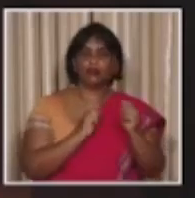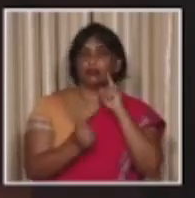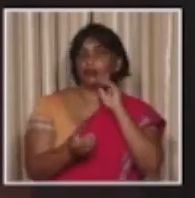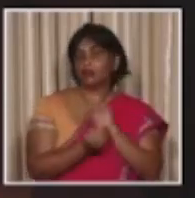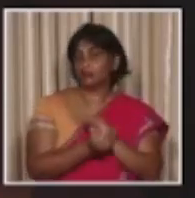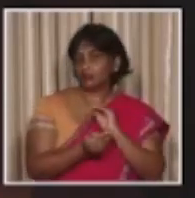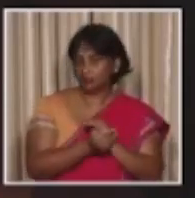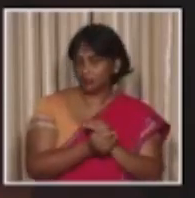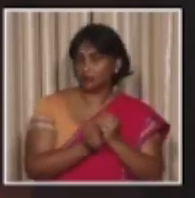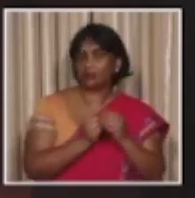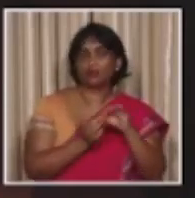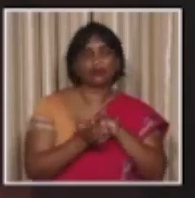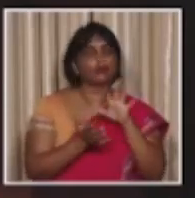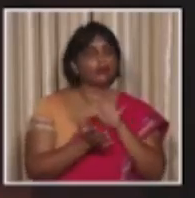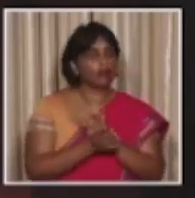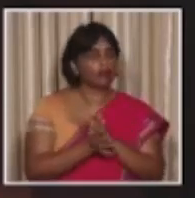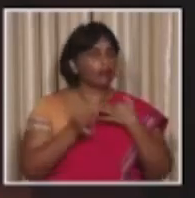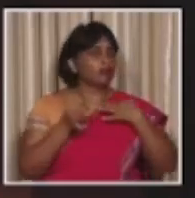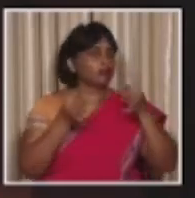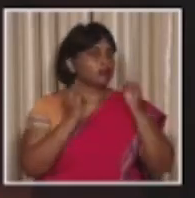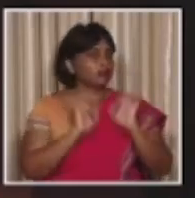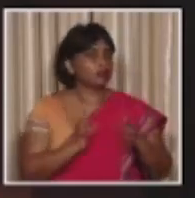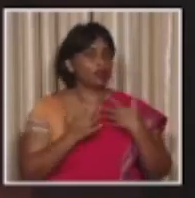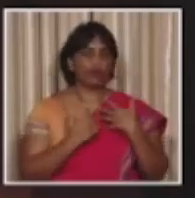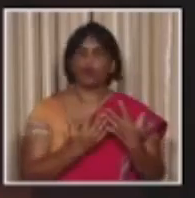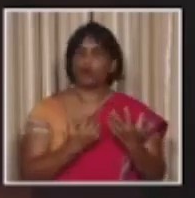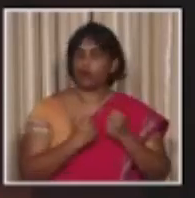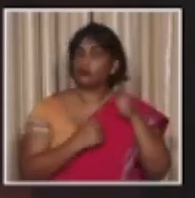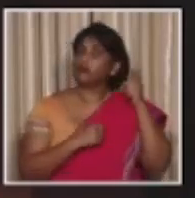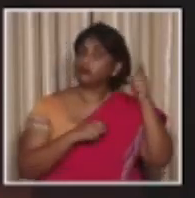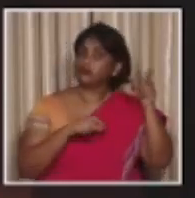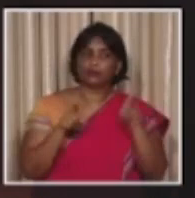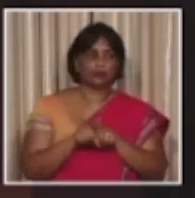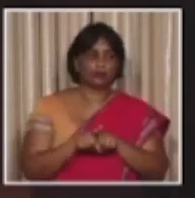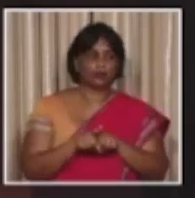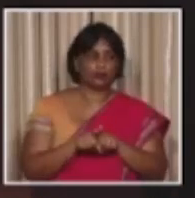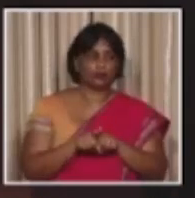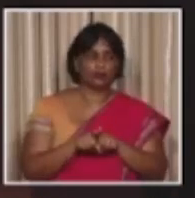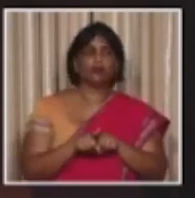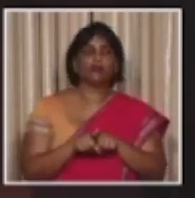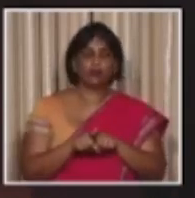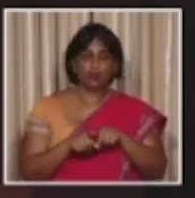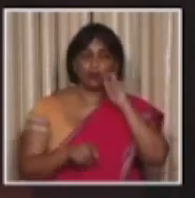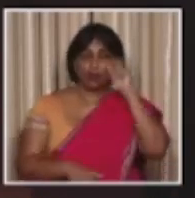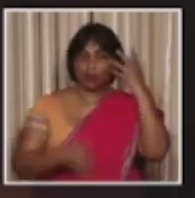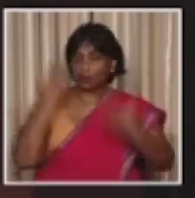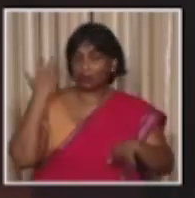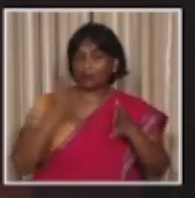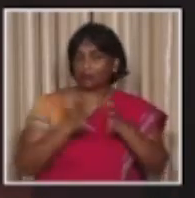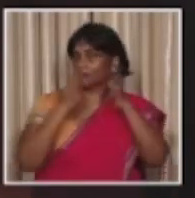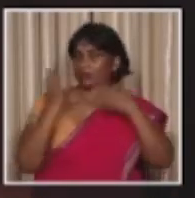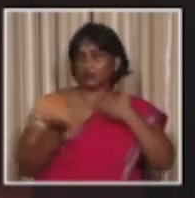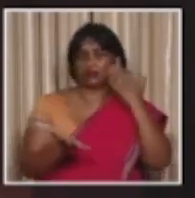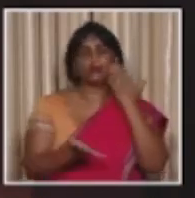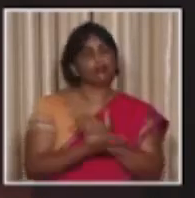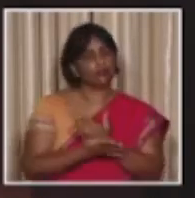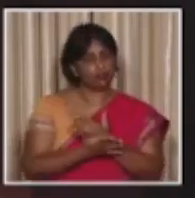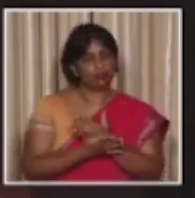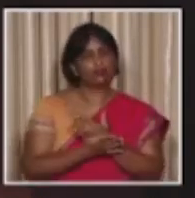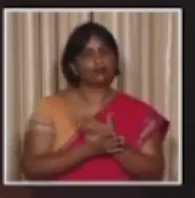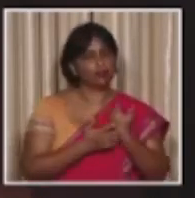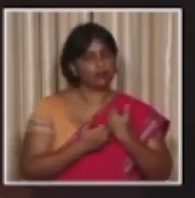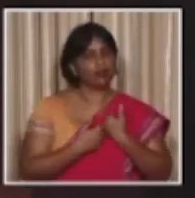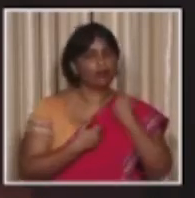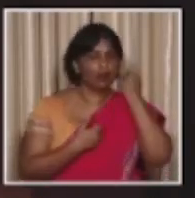තහවුරු කරන්නටත් යම්කිසි විධිමත් වැඩපිළිවෙලක් අවශ්‍යයි ඒ වගේම මේ සිදුවෙන මිනිස් සංහාරය වහා නතර කරන්නයි කියලා